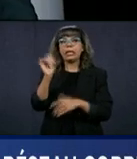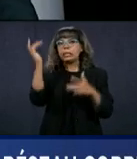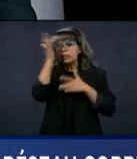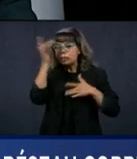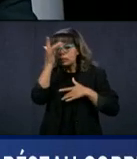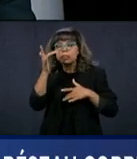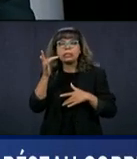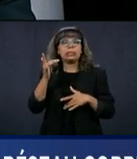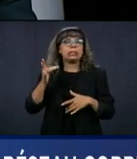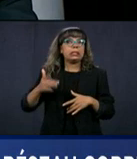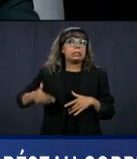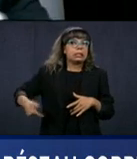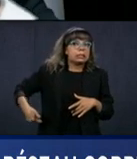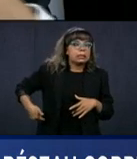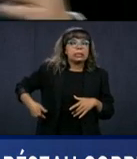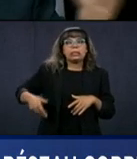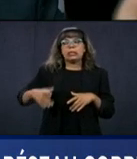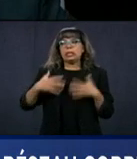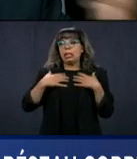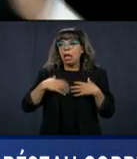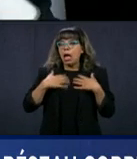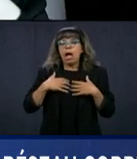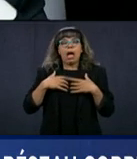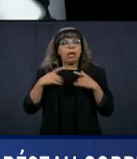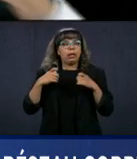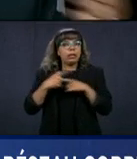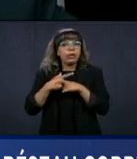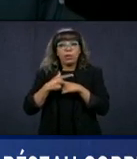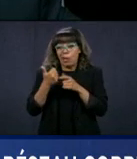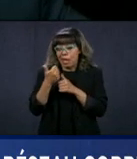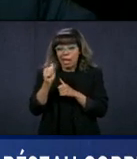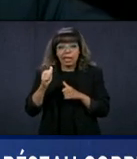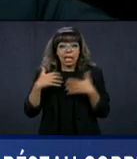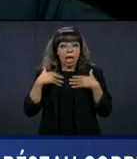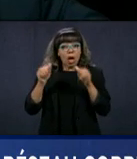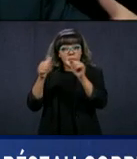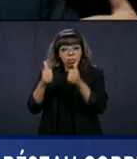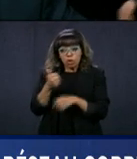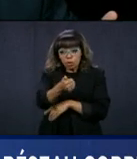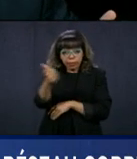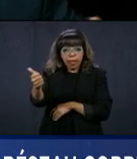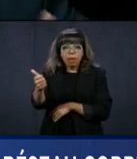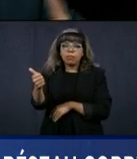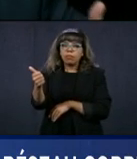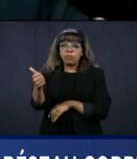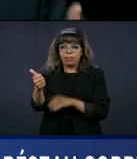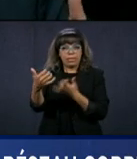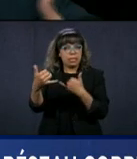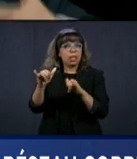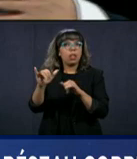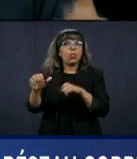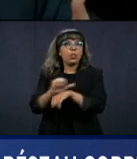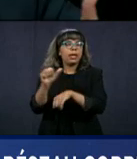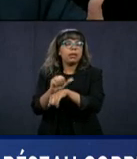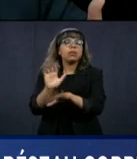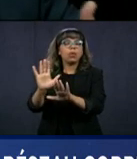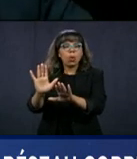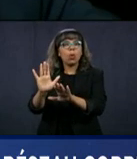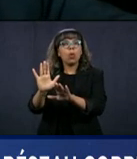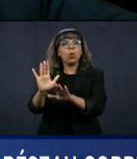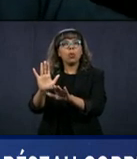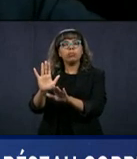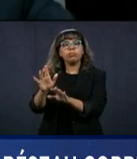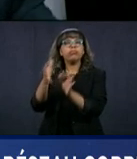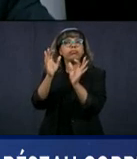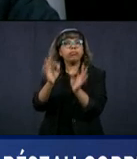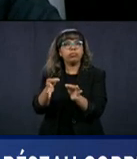bonne santé parce que le risque augmente vraiment à partir de 70 ans. Et je vous dirais que le risque est toujours là, même pour les